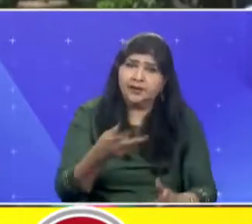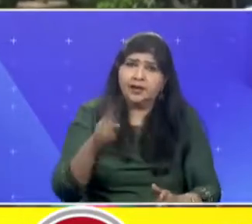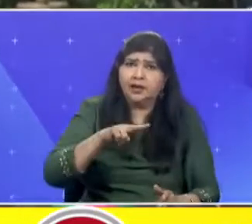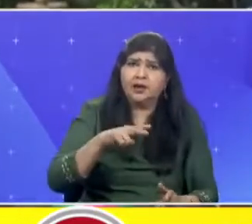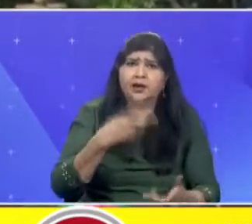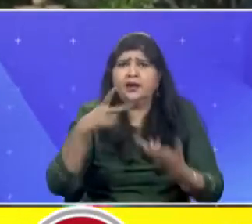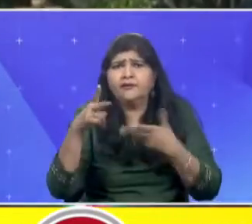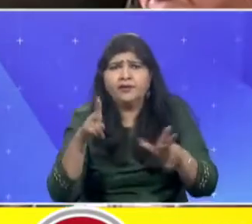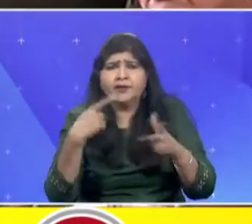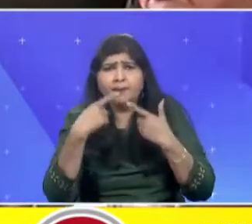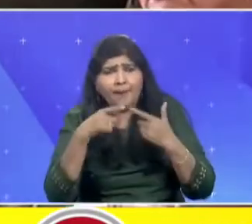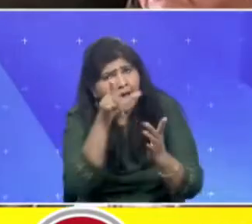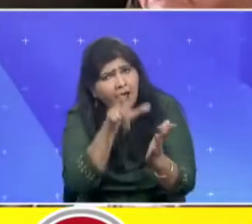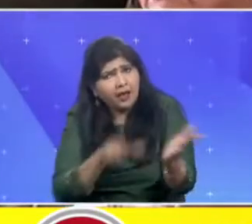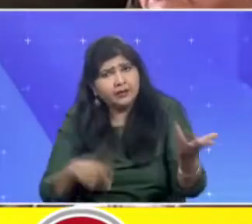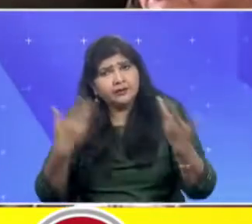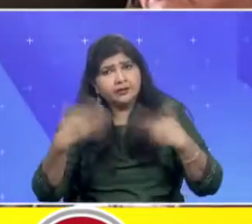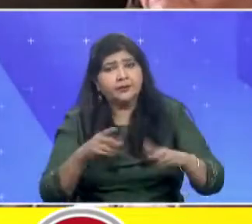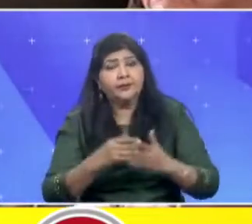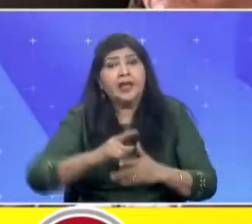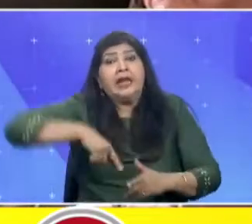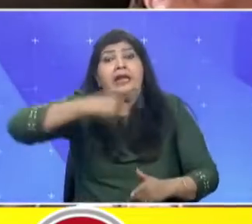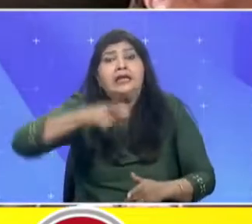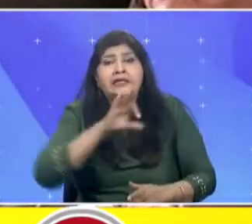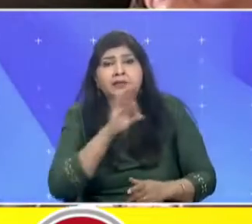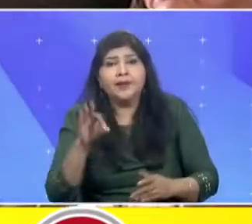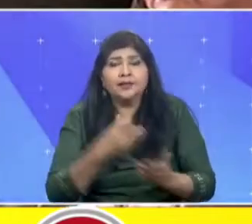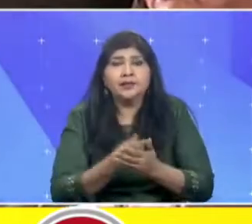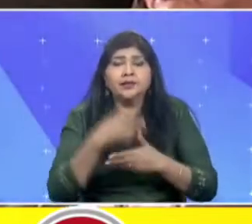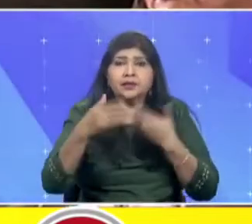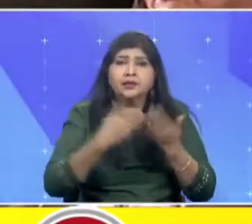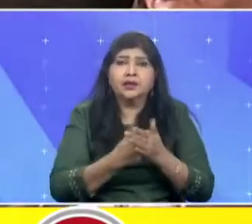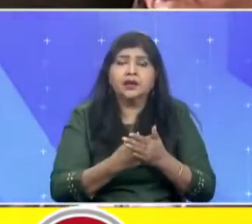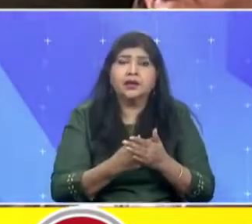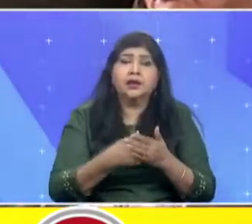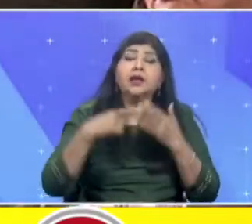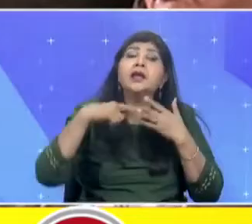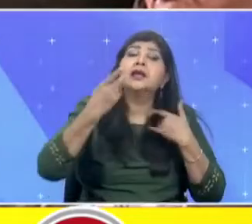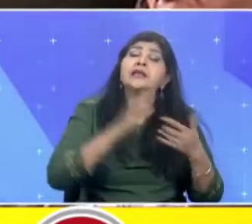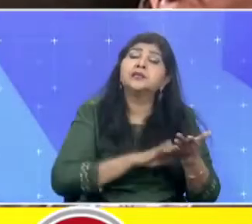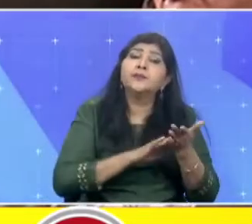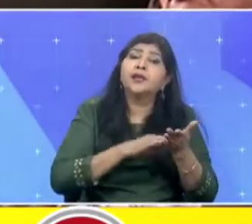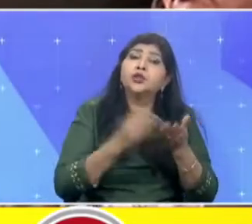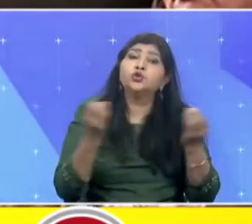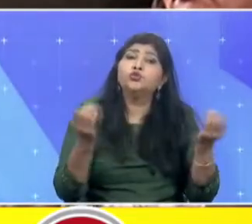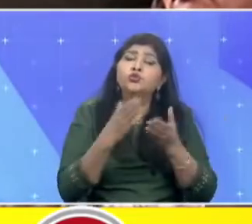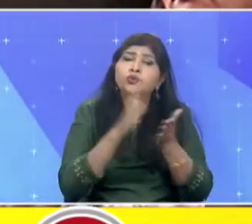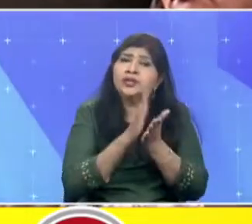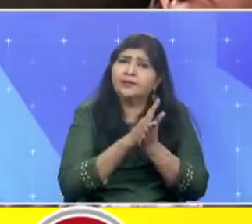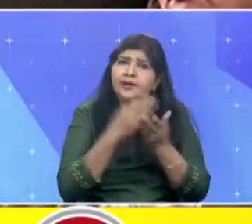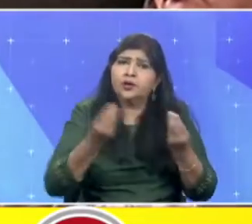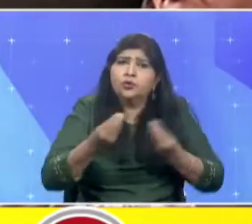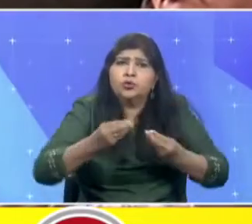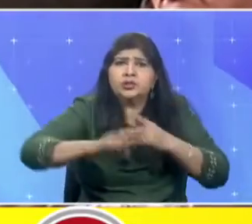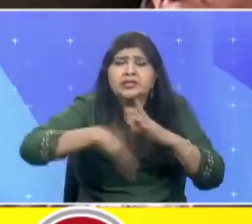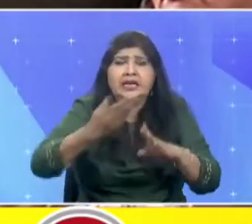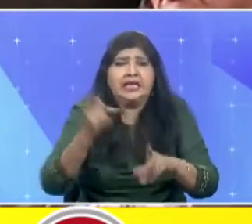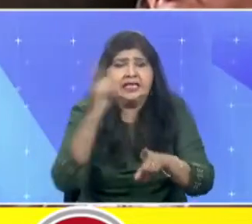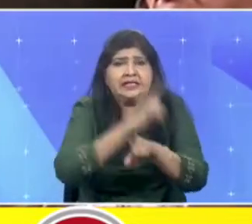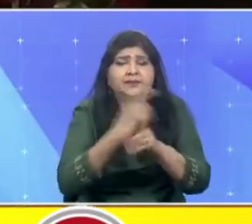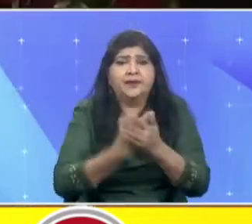अनेक विषयों पर बात की। अगले महीने बहुत से पर्व त्योहार आ रहे हैं। कुछ ही दिन बाद